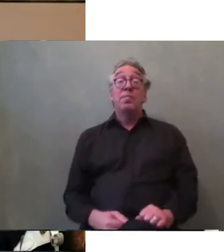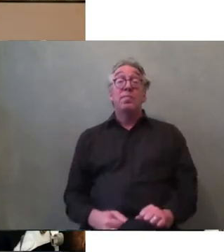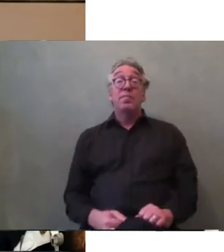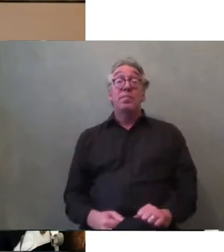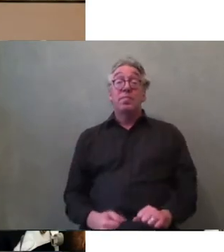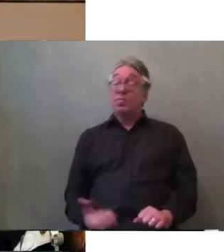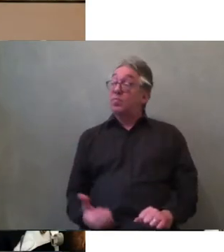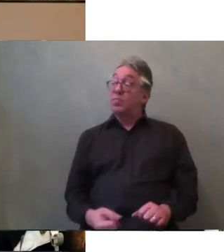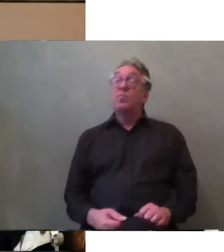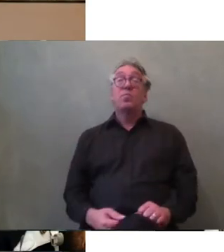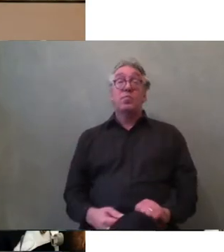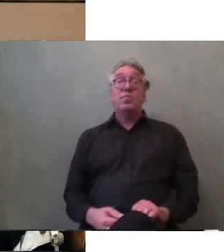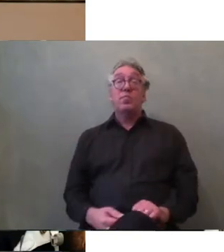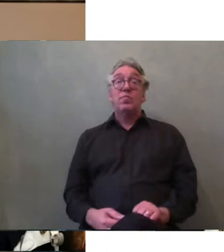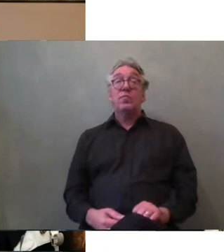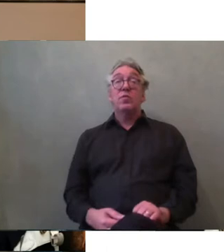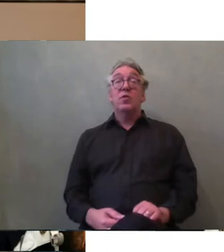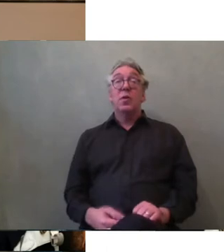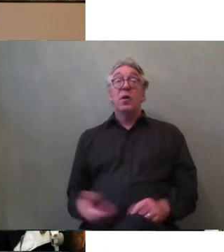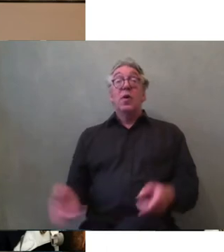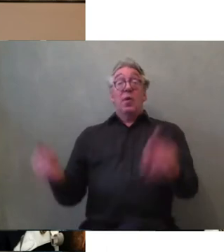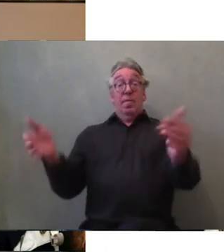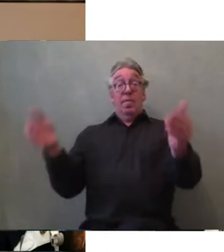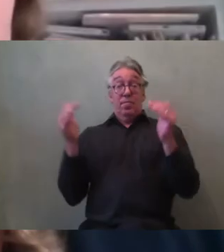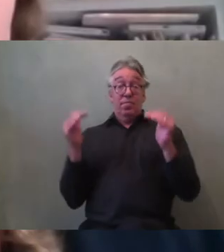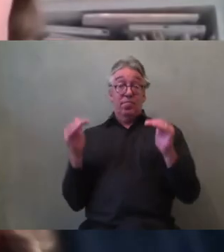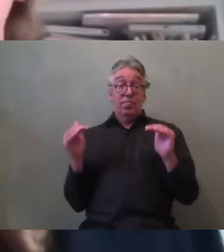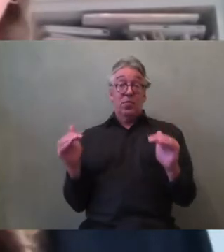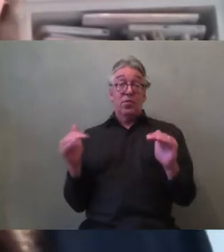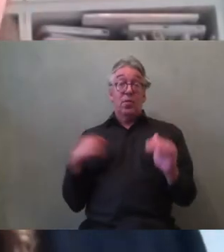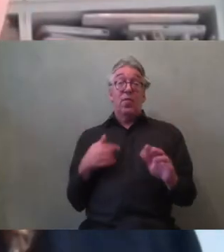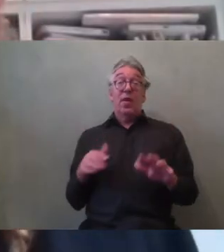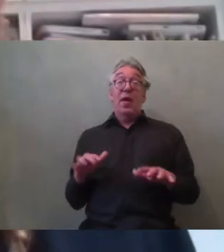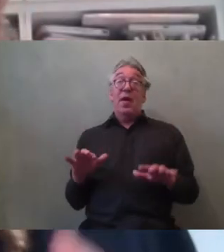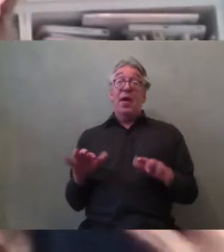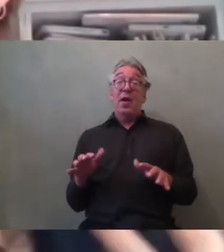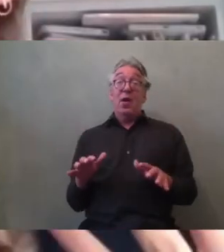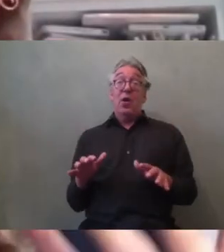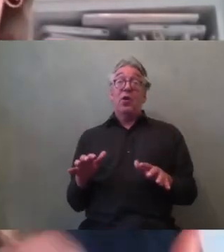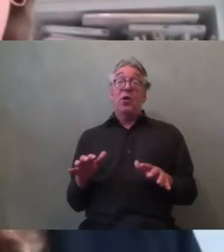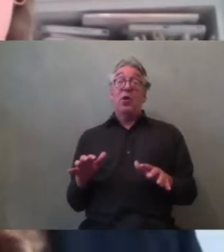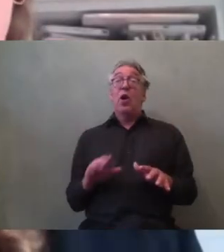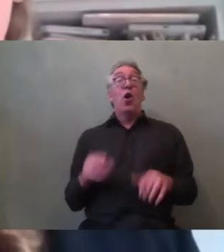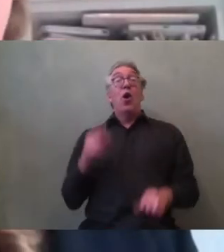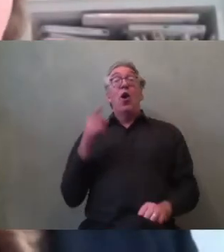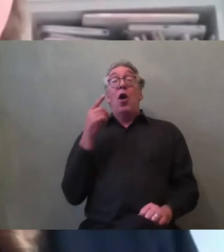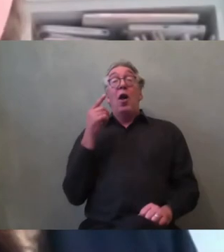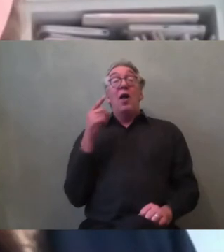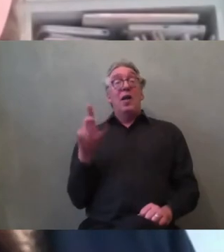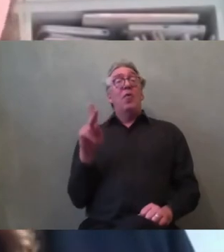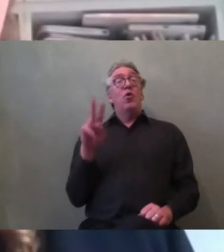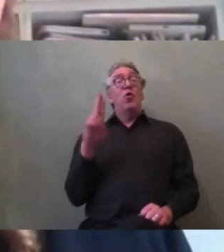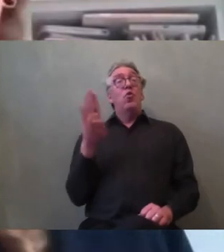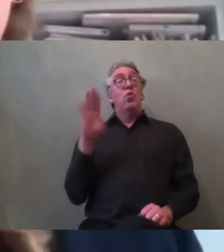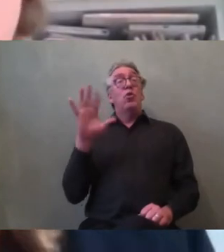Dat heeft ons ertoe gebracht dat we eigenlijk ook niet alleen met Cubes zijn gaan samenwerken, maar bijvoorbeeld